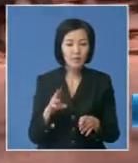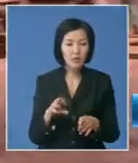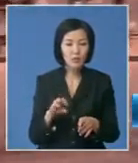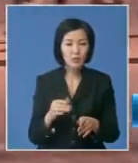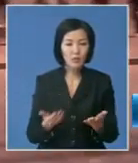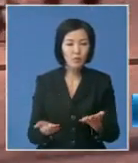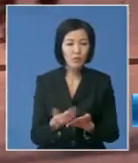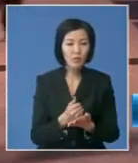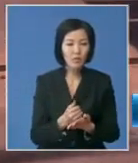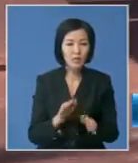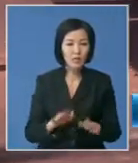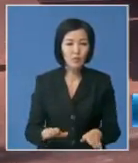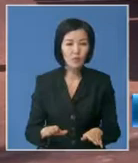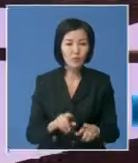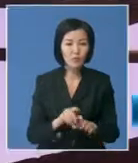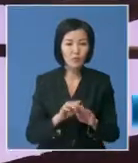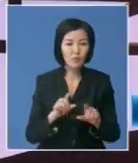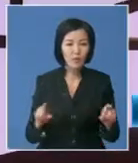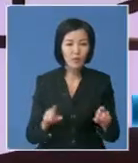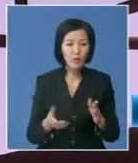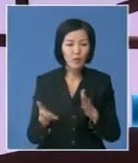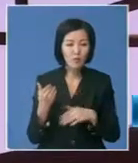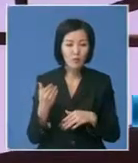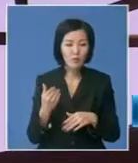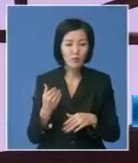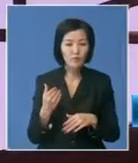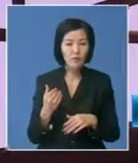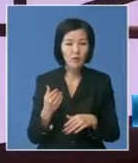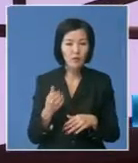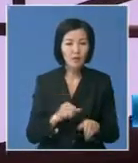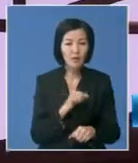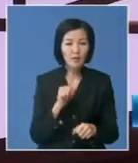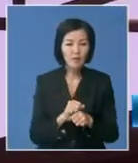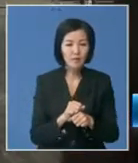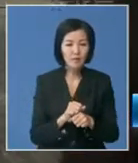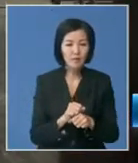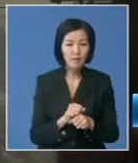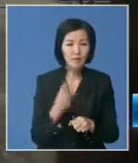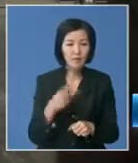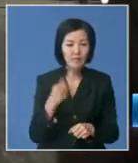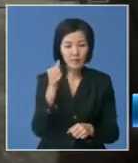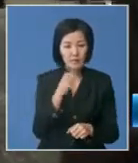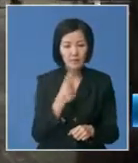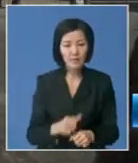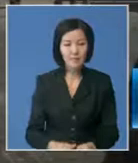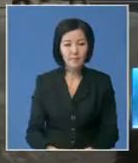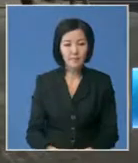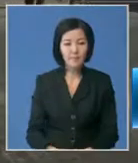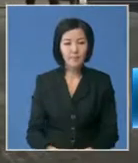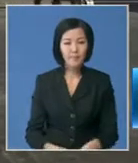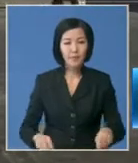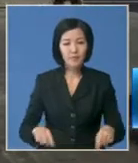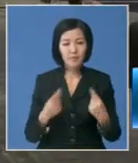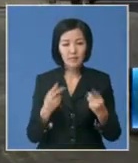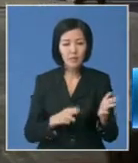пункт приема на территории бывшего сам завода он простаивает уже около 20 лет кейна желтое восстановили